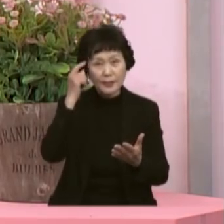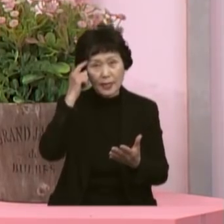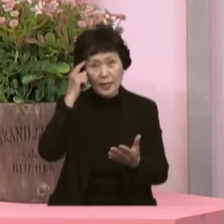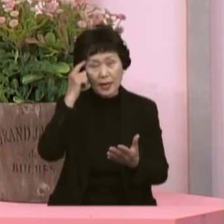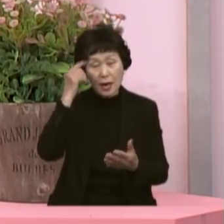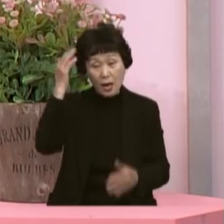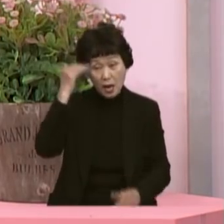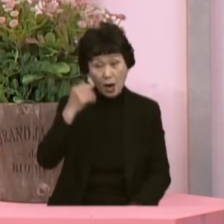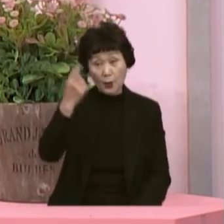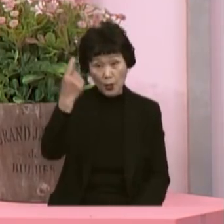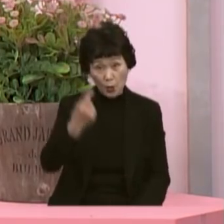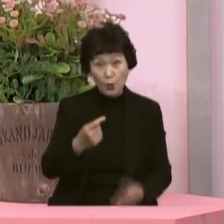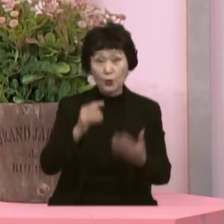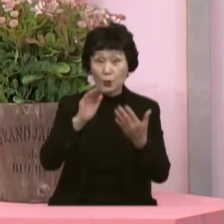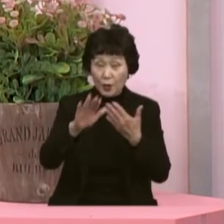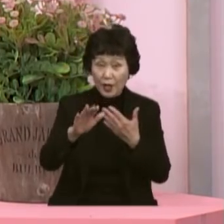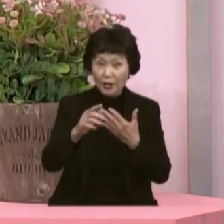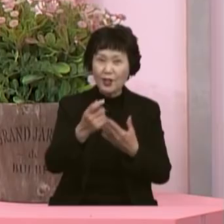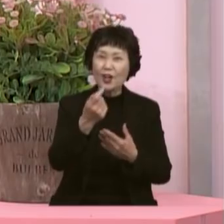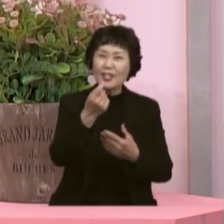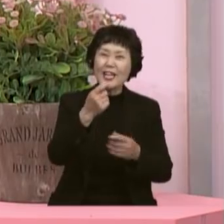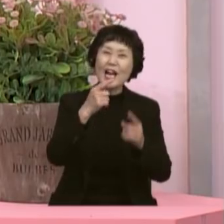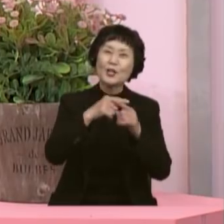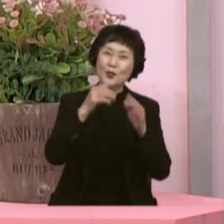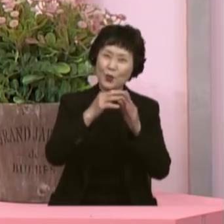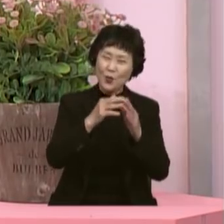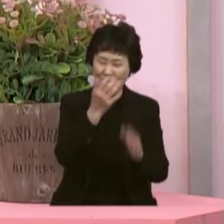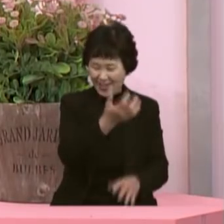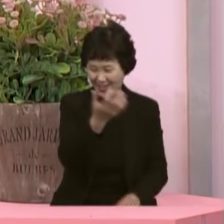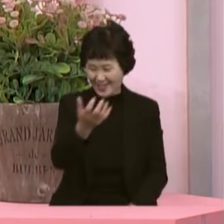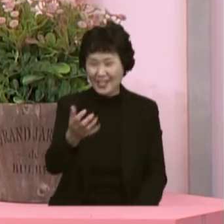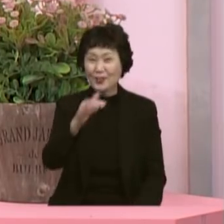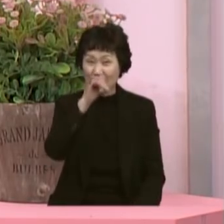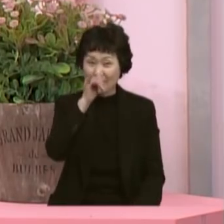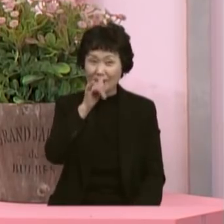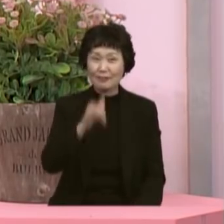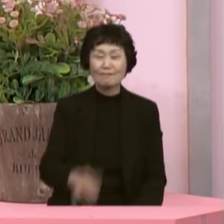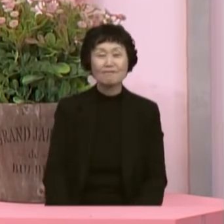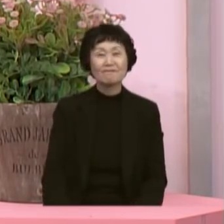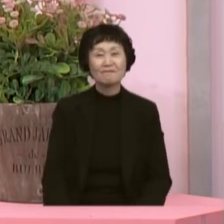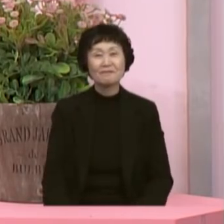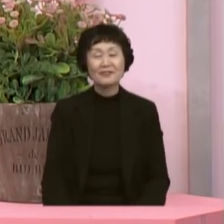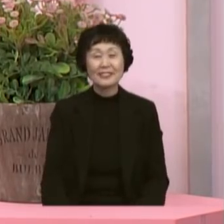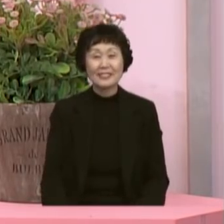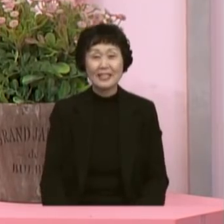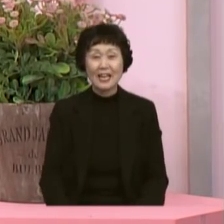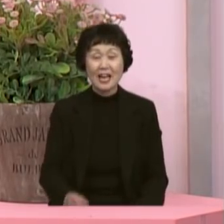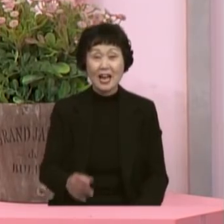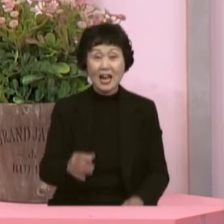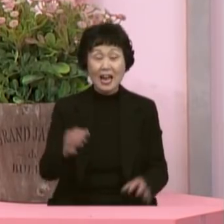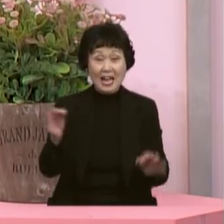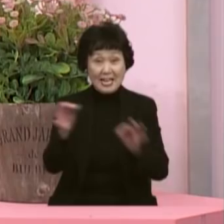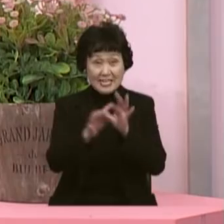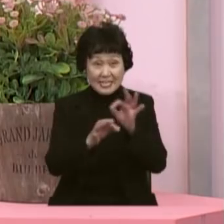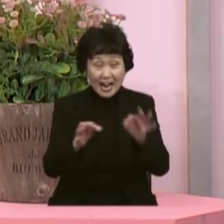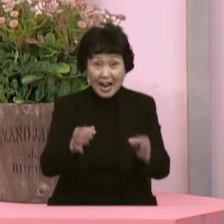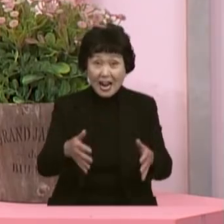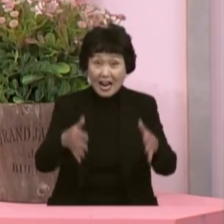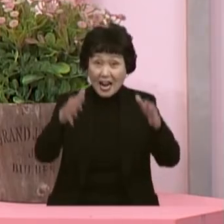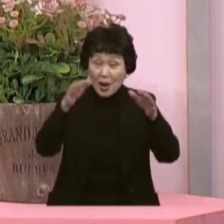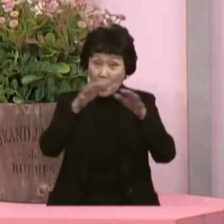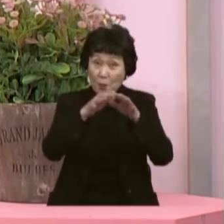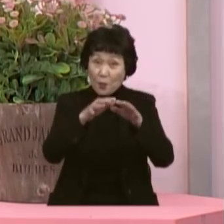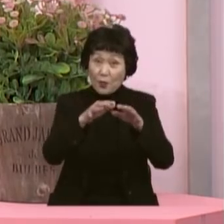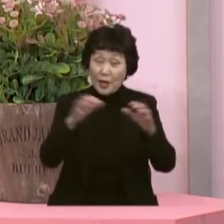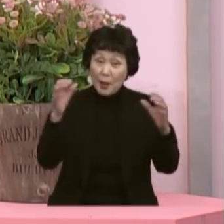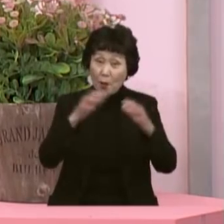작다는 게 애매하지만요. 그 상가 건물 한 20명, 30명 이런 교회들이 부르기 시작하시는데 고마운 거예요. 근데 그 목사님이 똑같은